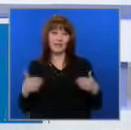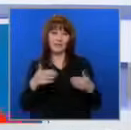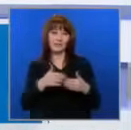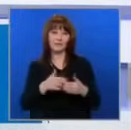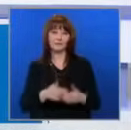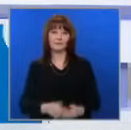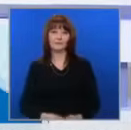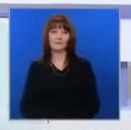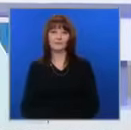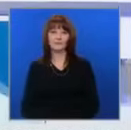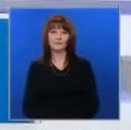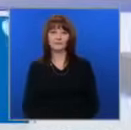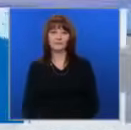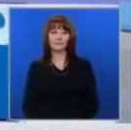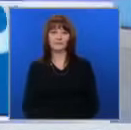вечер.